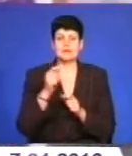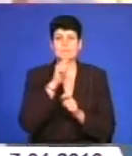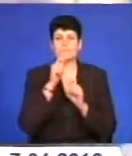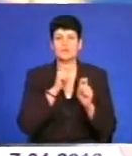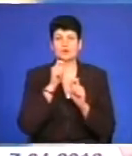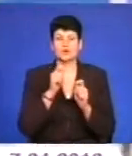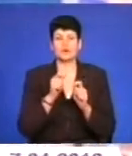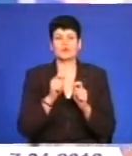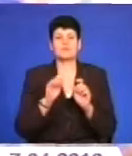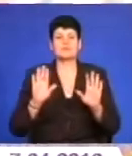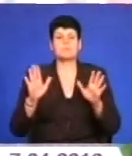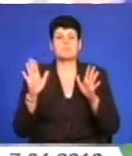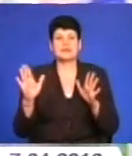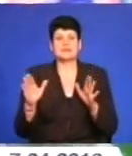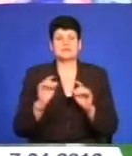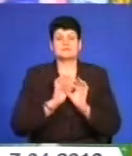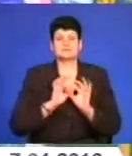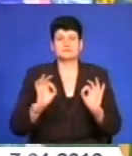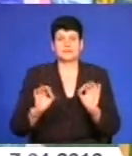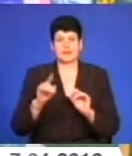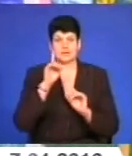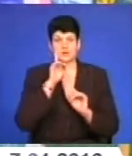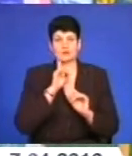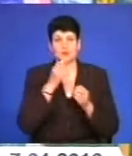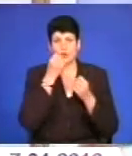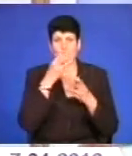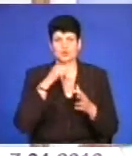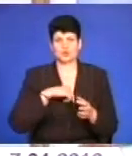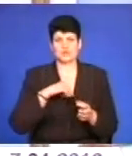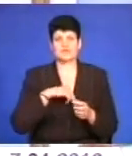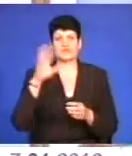подарують неповторні миті естетичної насолоди та хорошого настрою усім.